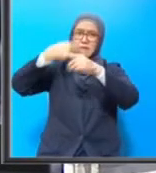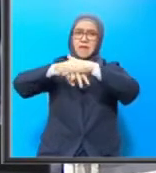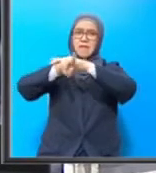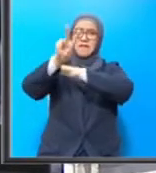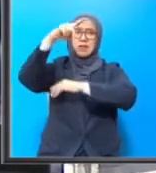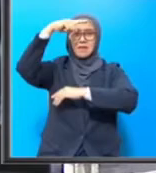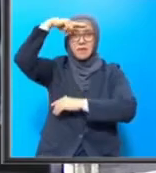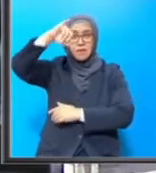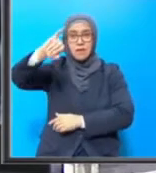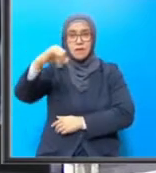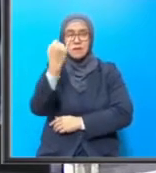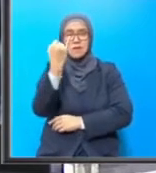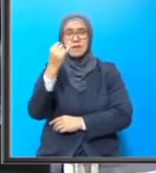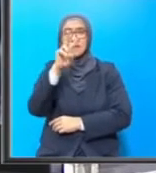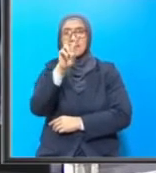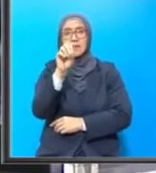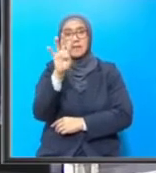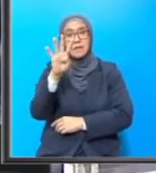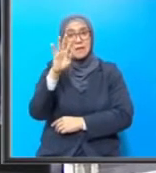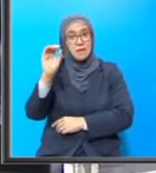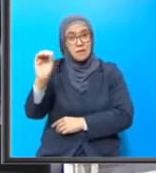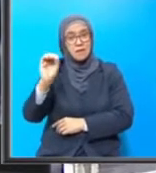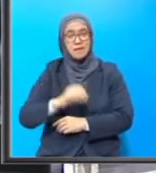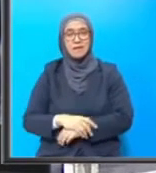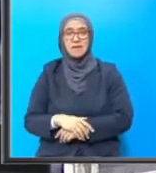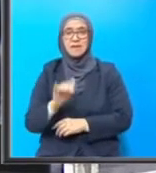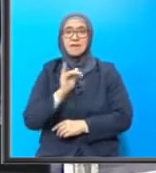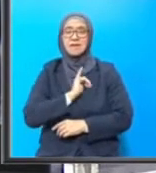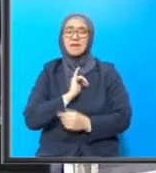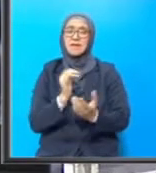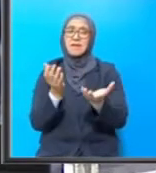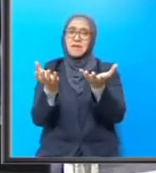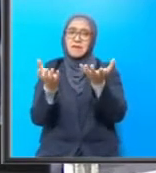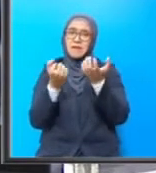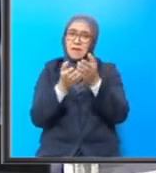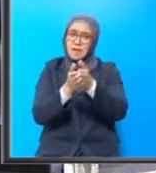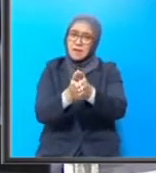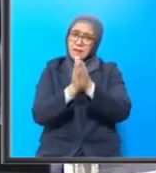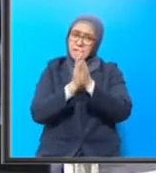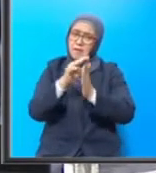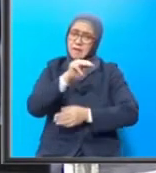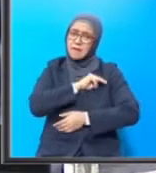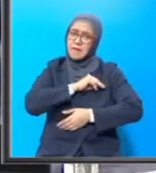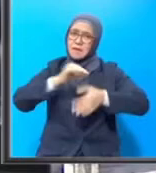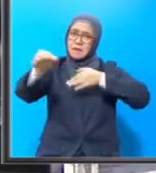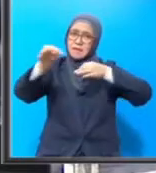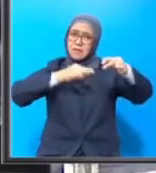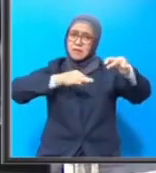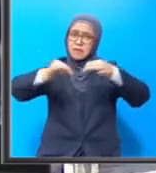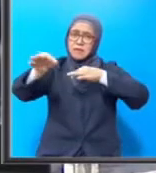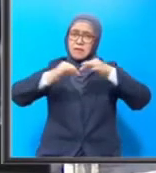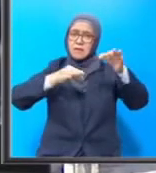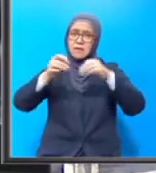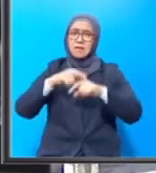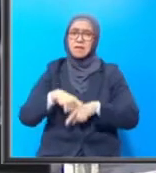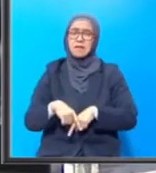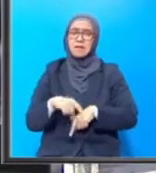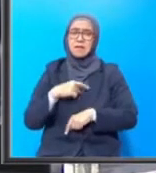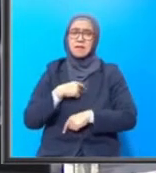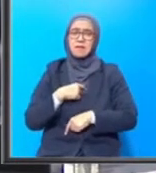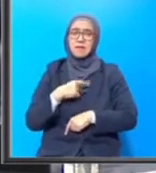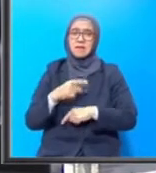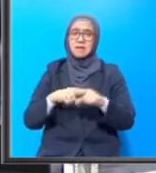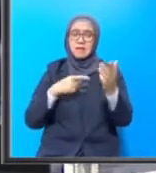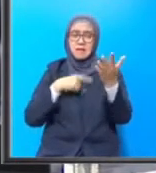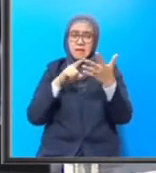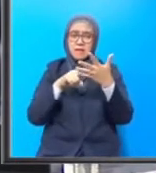Putrajaya 2040 Saya ingin meminta menteri Jelaskan penerusan agenda